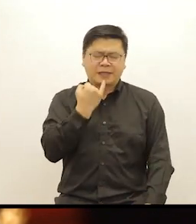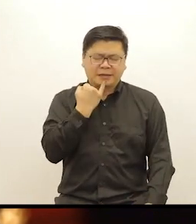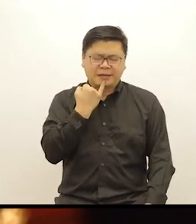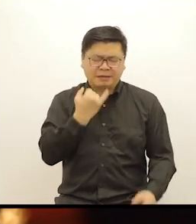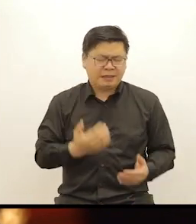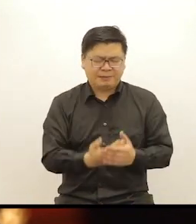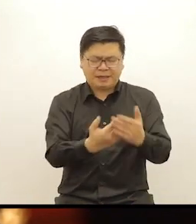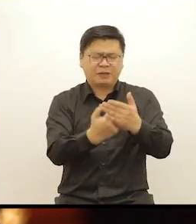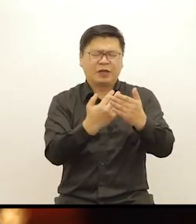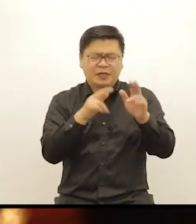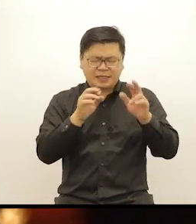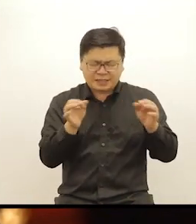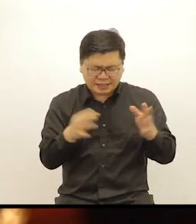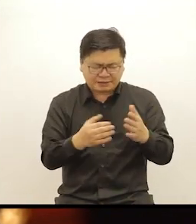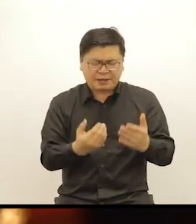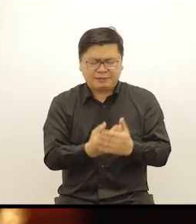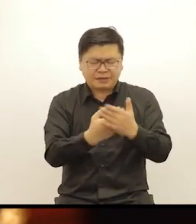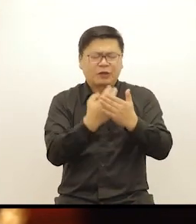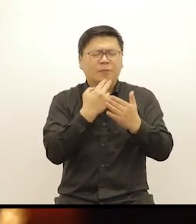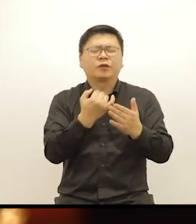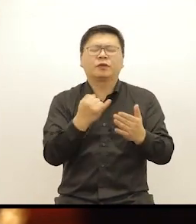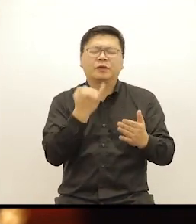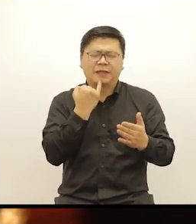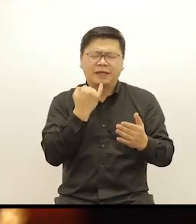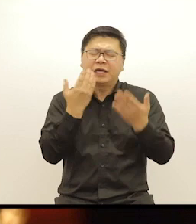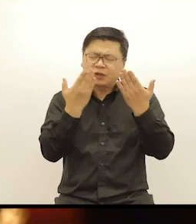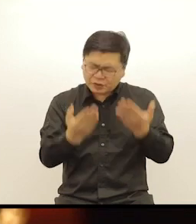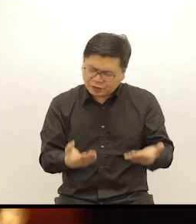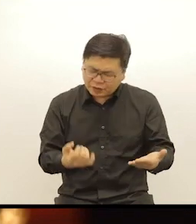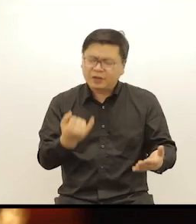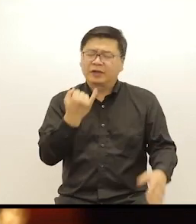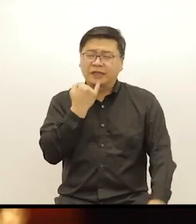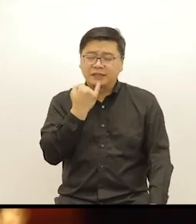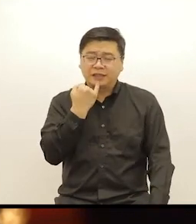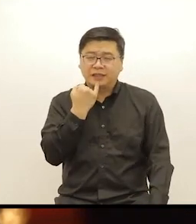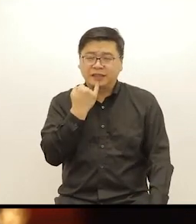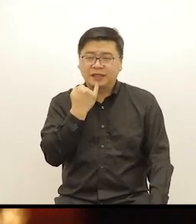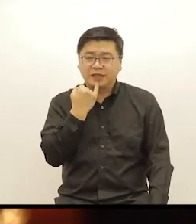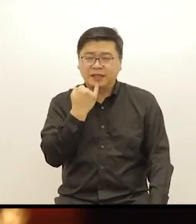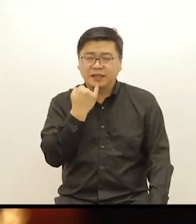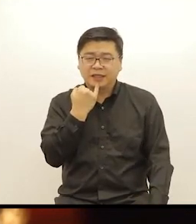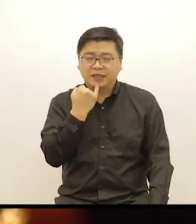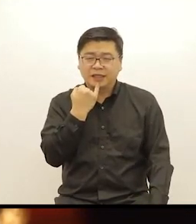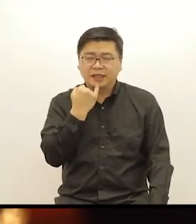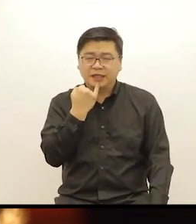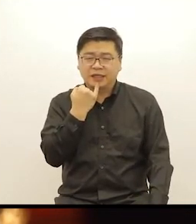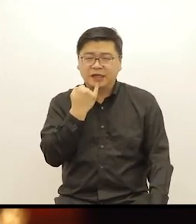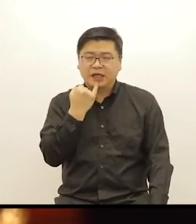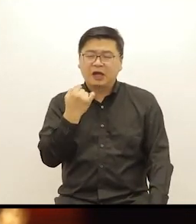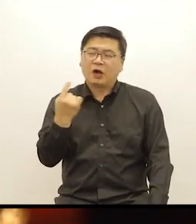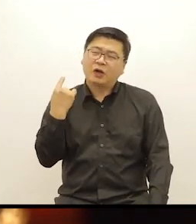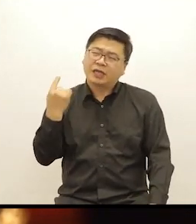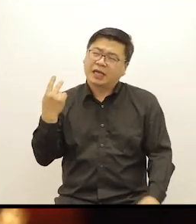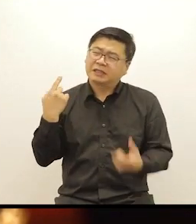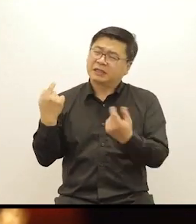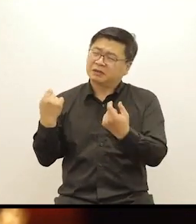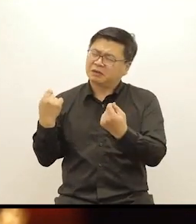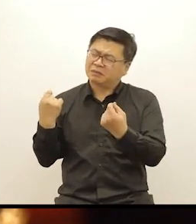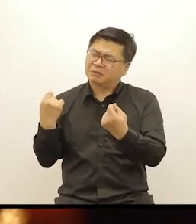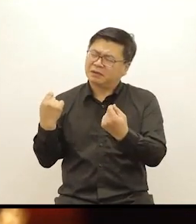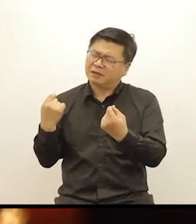안 내도 돼, 쉬어도 되고 아니면 연습을 그 뭐 어제만큼